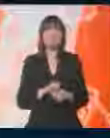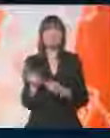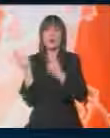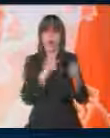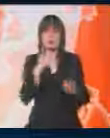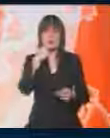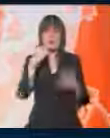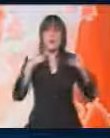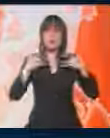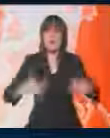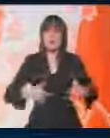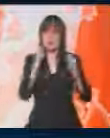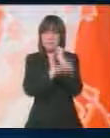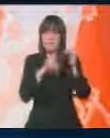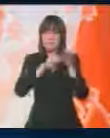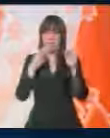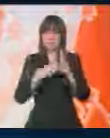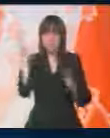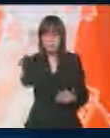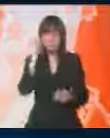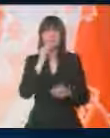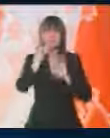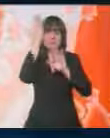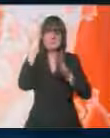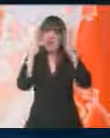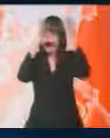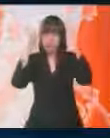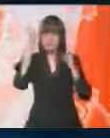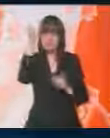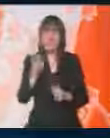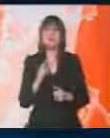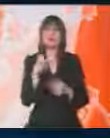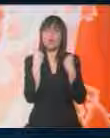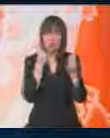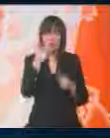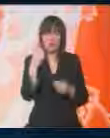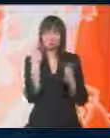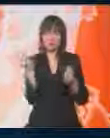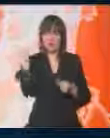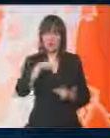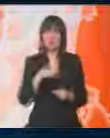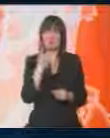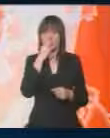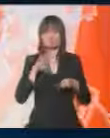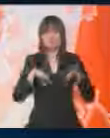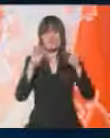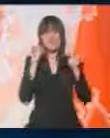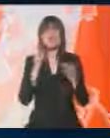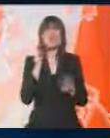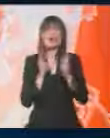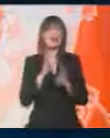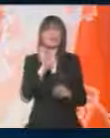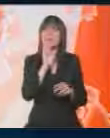Gost vesti je profesor Fakulteta političkih nauka i bivši ambasador Predrag Simić. Dobar dan, dobrodošli. Dobar dan, bolje snašao. Kako su